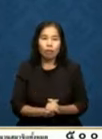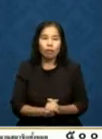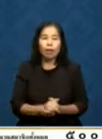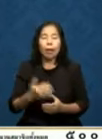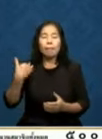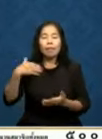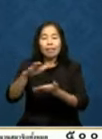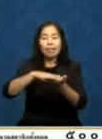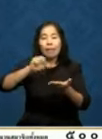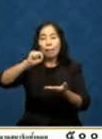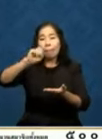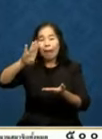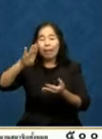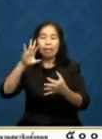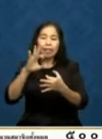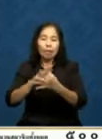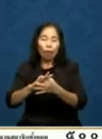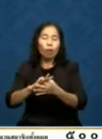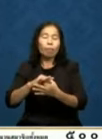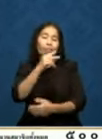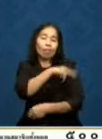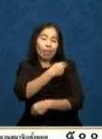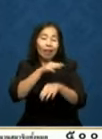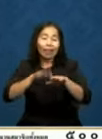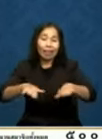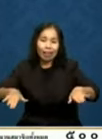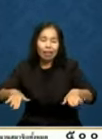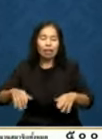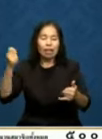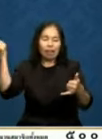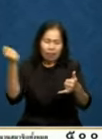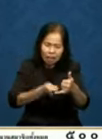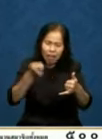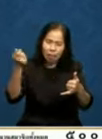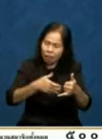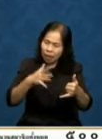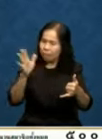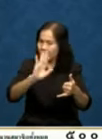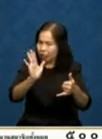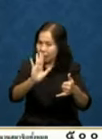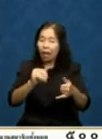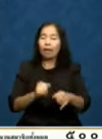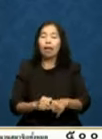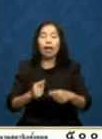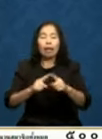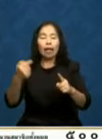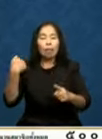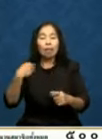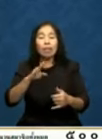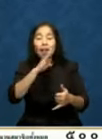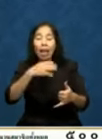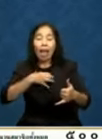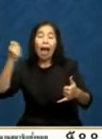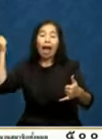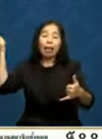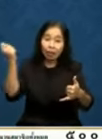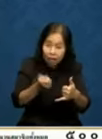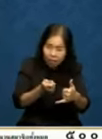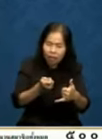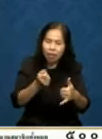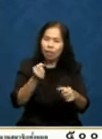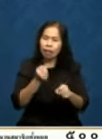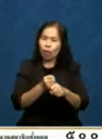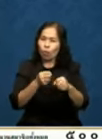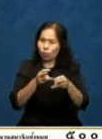ทความเอาไว้นะคะเรื่องการตีเด็กว่าประเด็นมันไม่ได้อยู่ที่ว่าตีหรือไม่ตีแต่มันอยู่ที่ว่าถ้าจะตีอย่างไรค่ะ